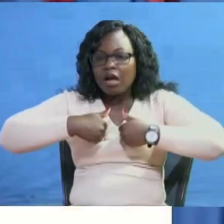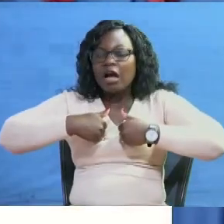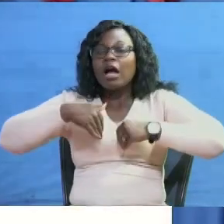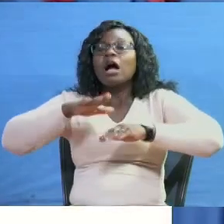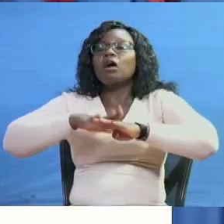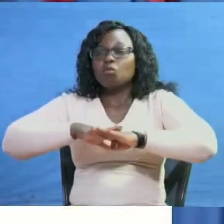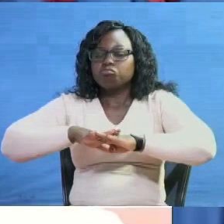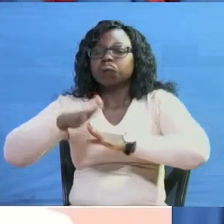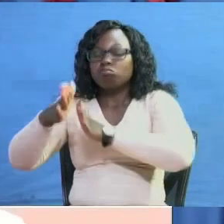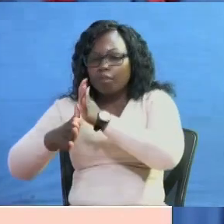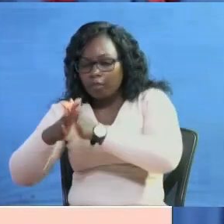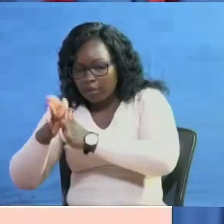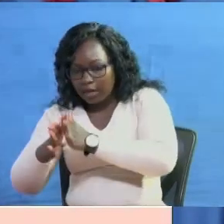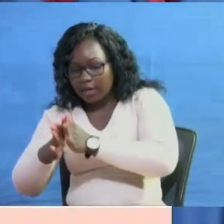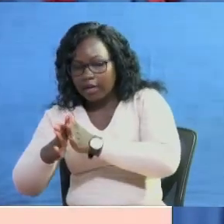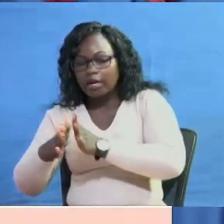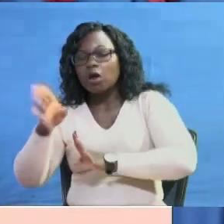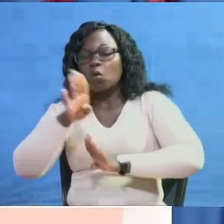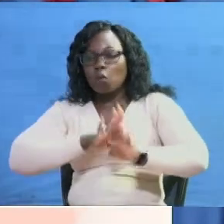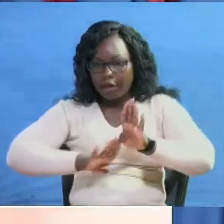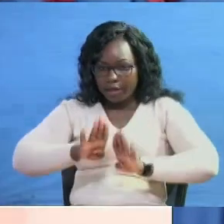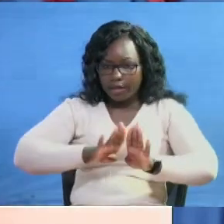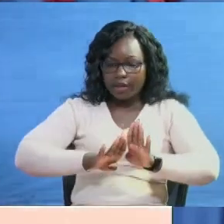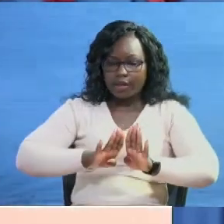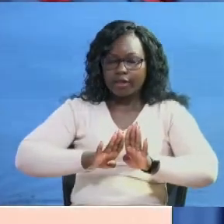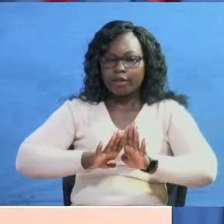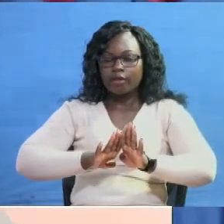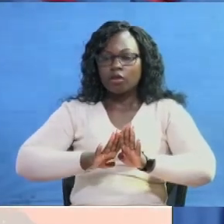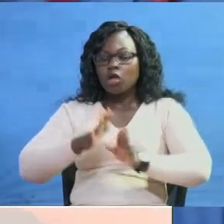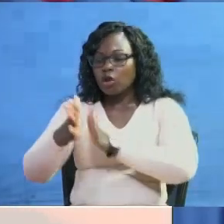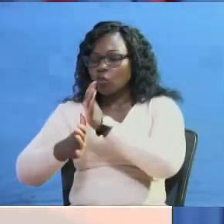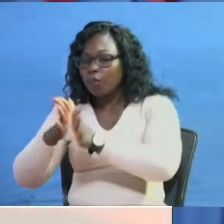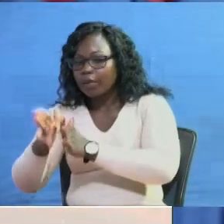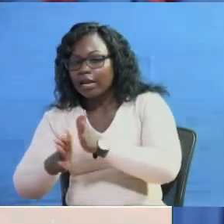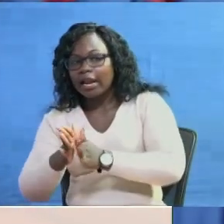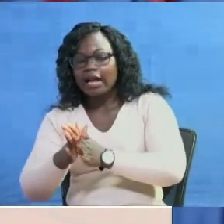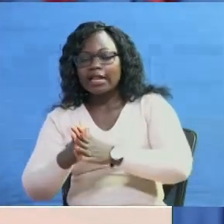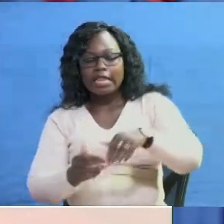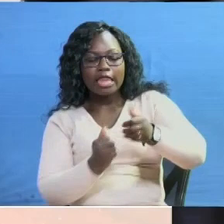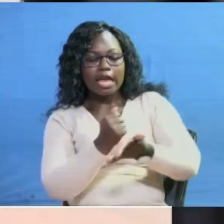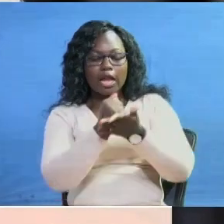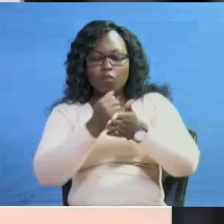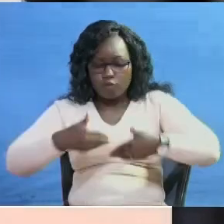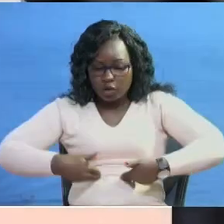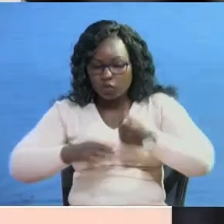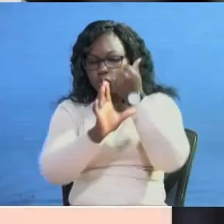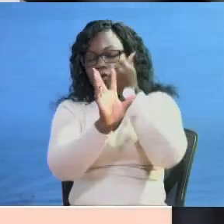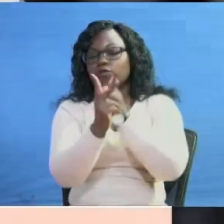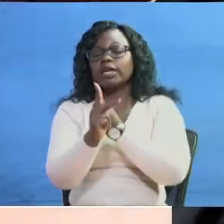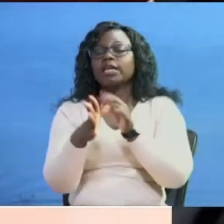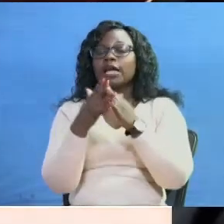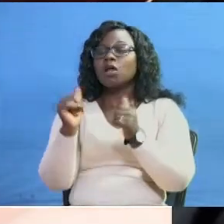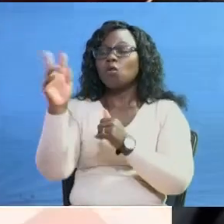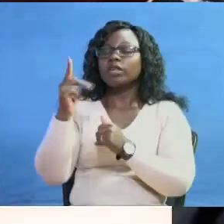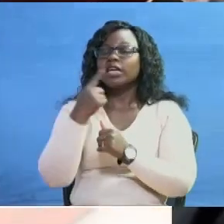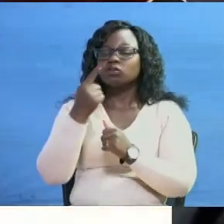deliberate, intentional plan ya kupanga ajira ya vijana wa Kenya. Wakenya wamehimizwa